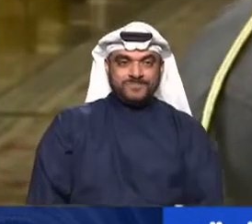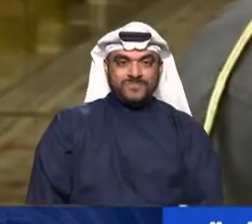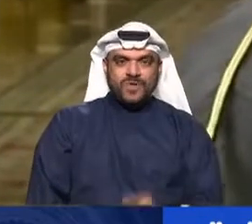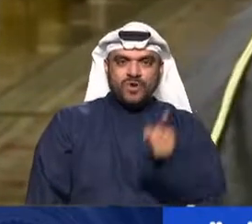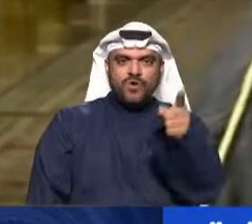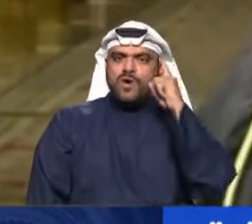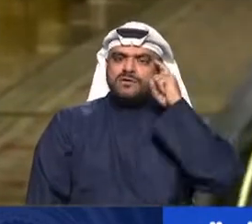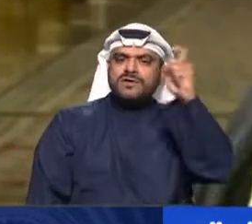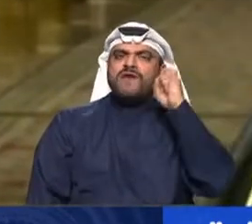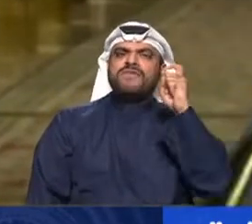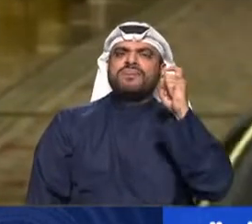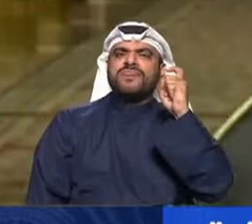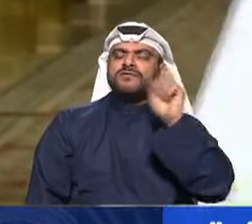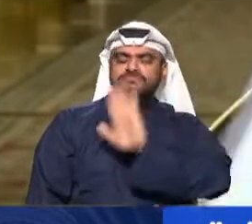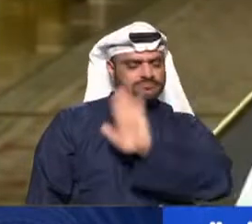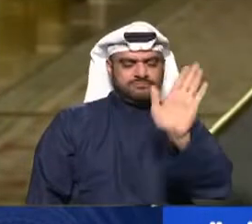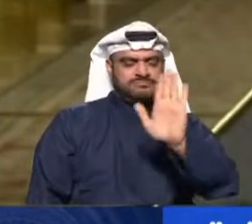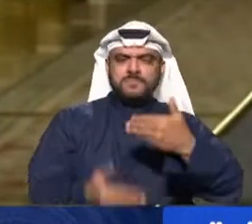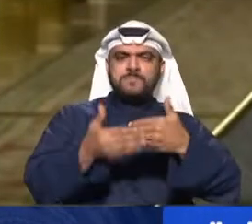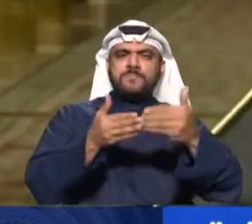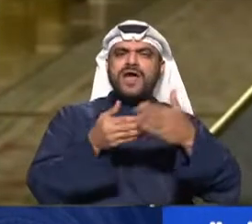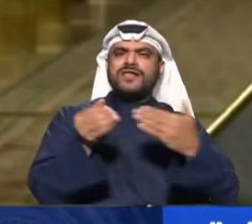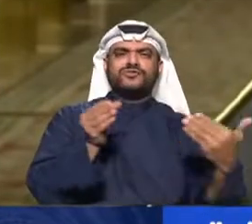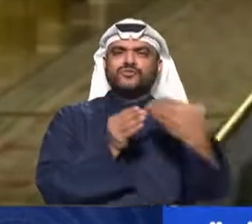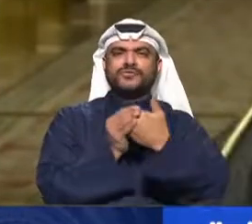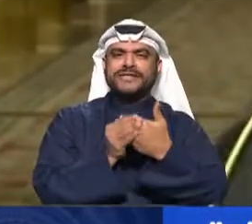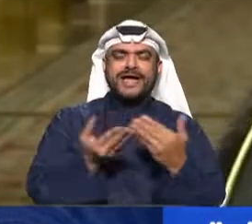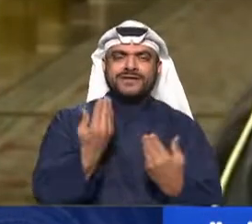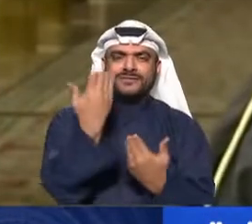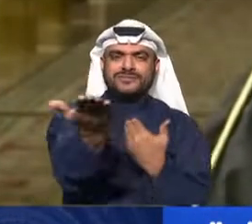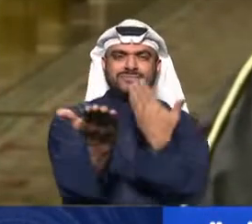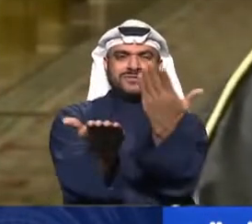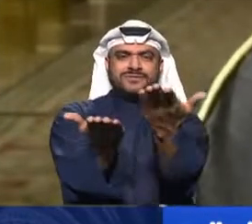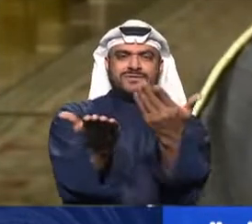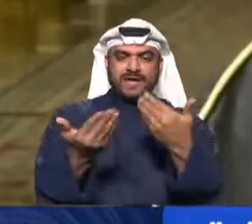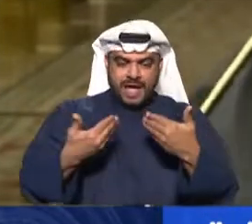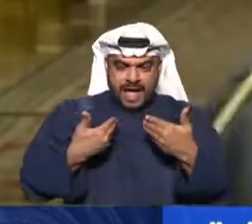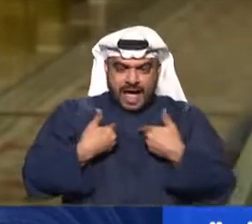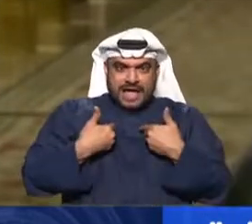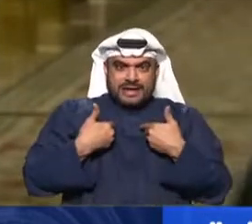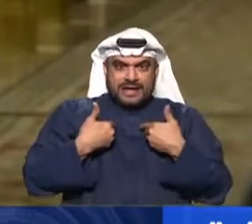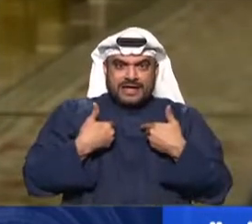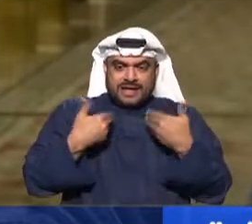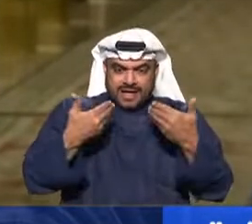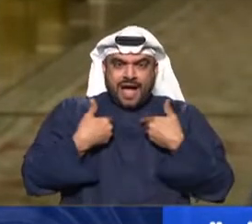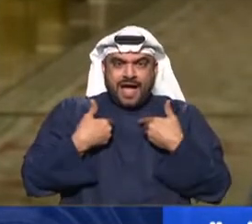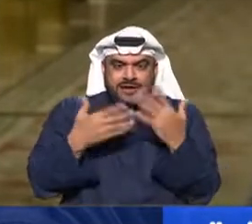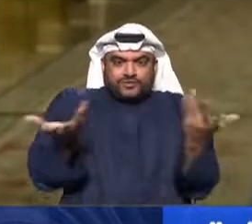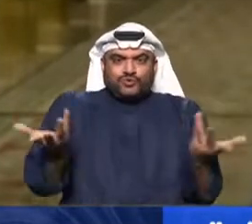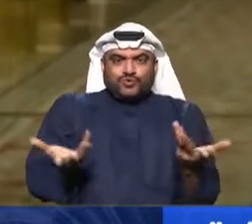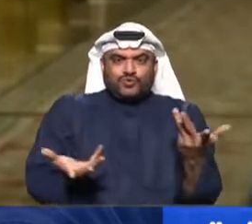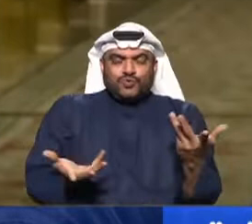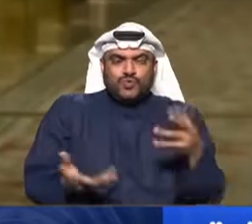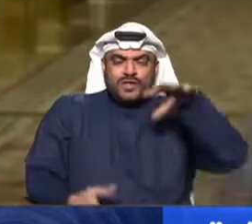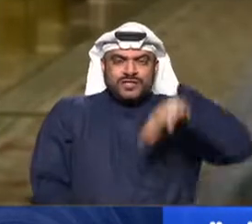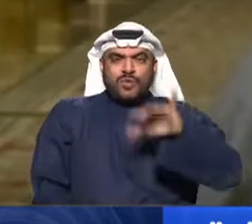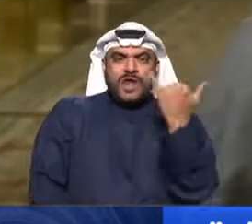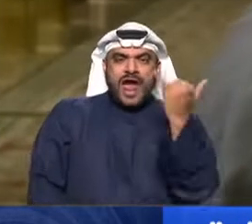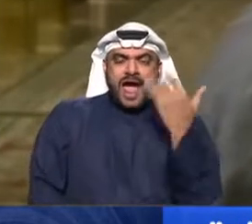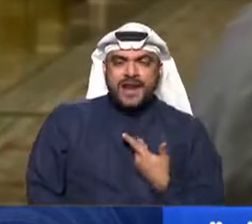يقومون بتقديم مثل هذه الرسالة، ماذا يفترض أن يكون موقفنا إحنا